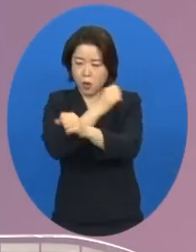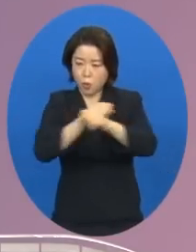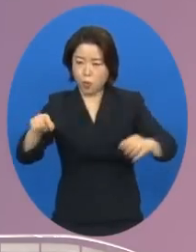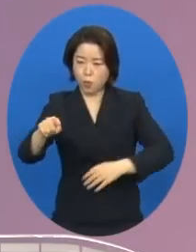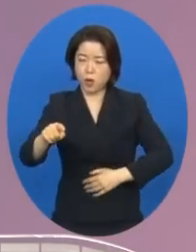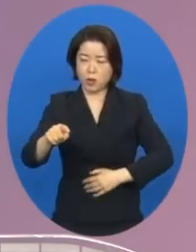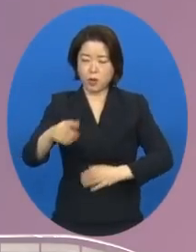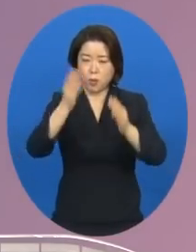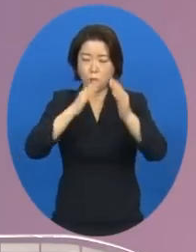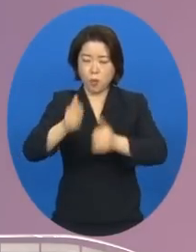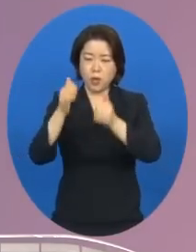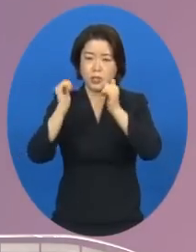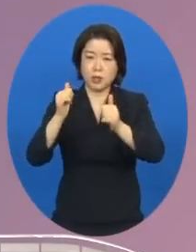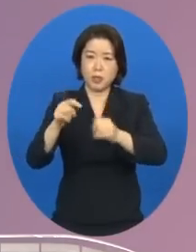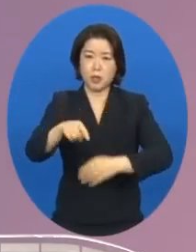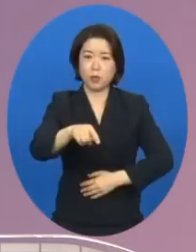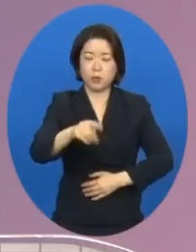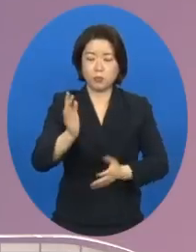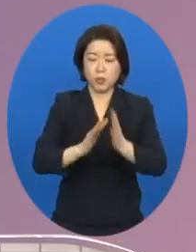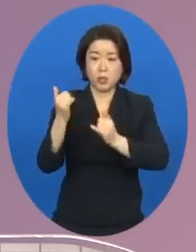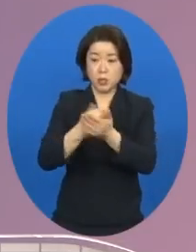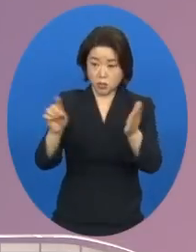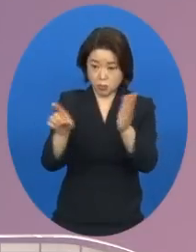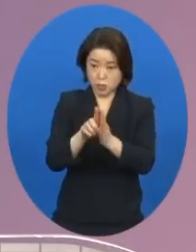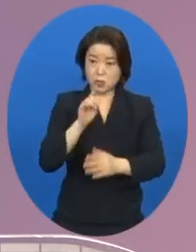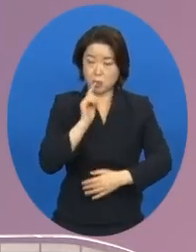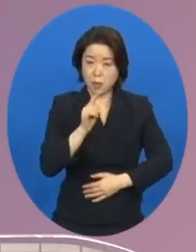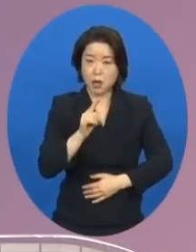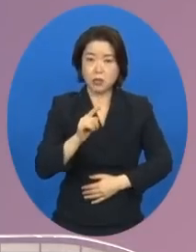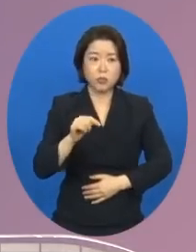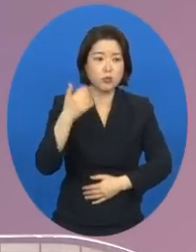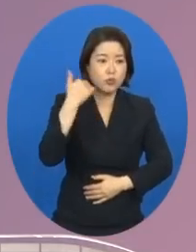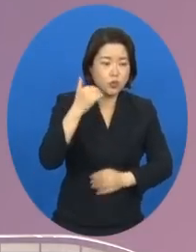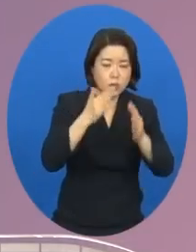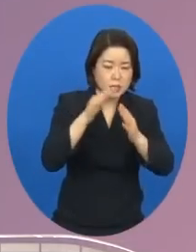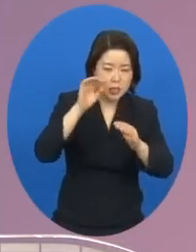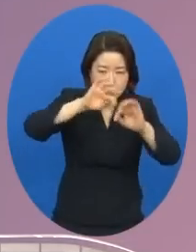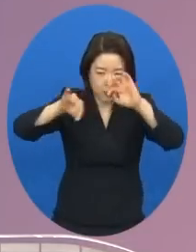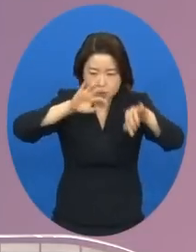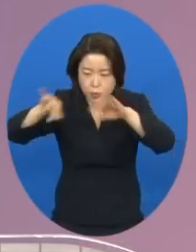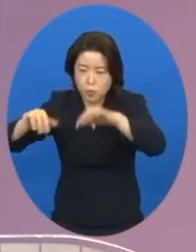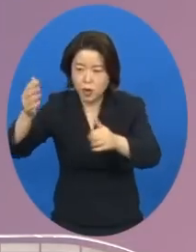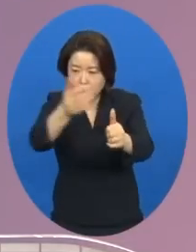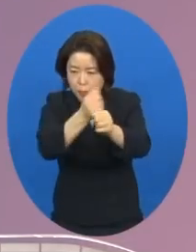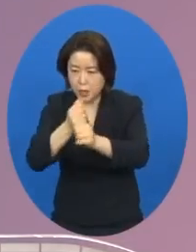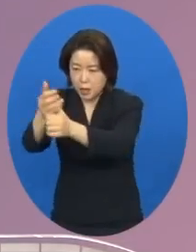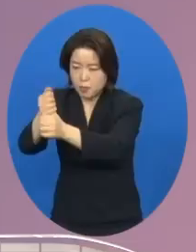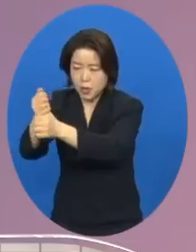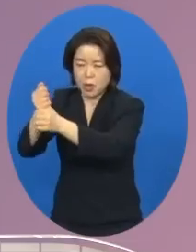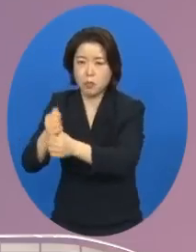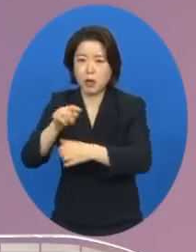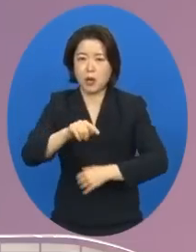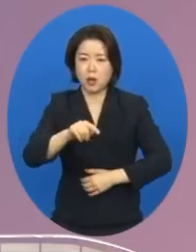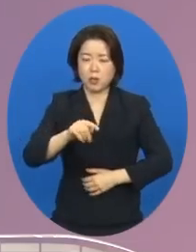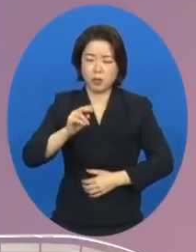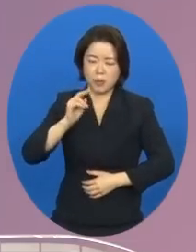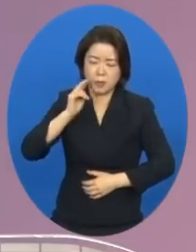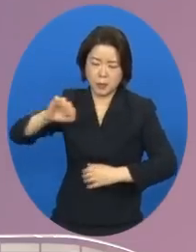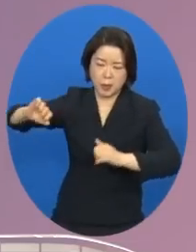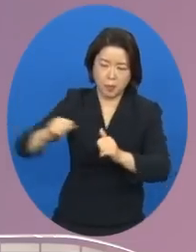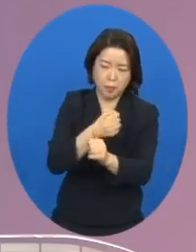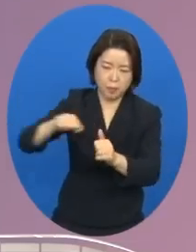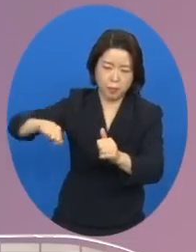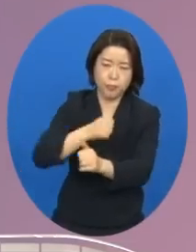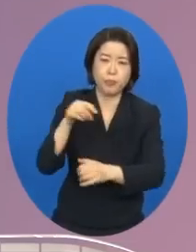끌어내서 공개 재판을 하고 예수 믿는다 그러면 어느 집이든지 뒤지고 들어가서 다 끄집어내서 말할 수 없이 폭행을